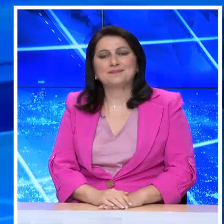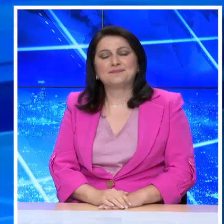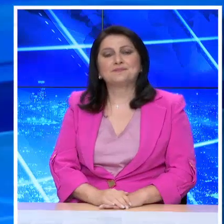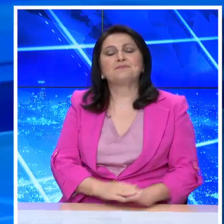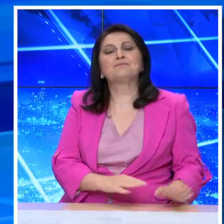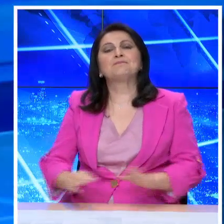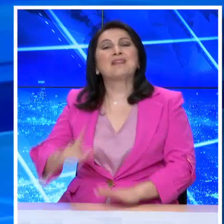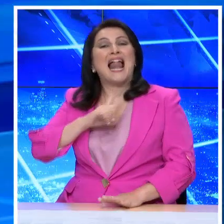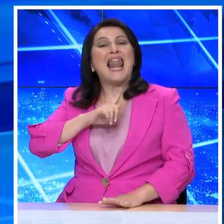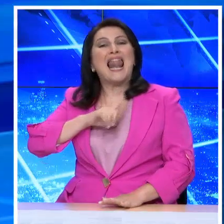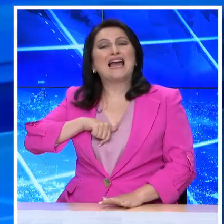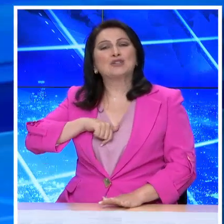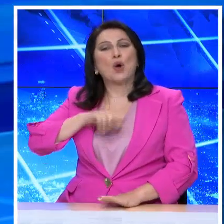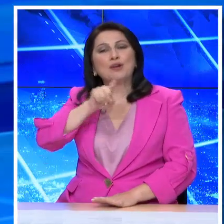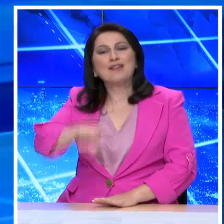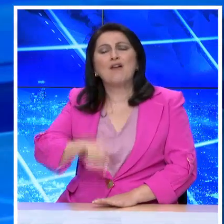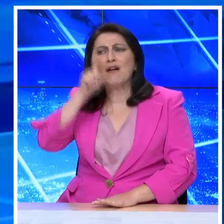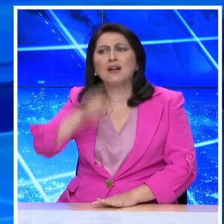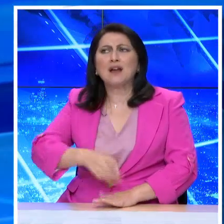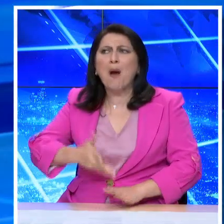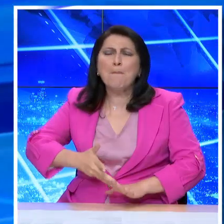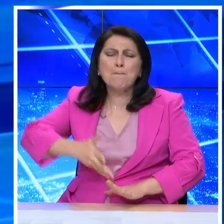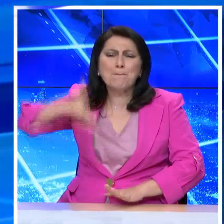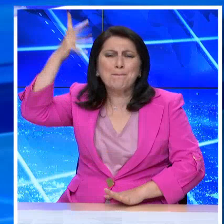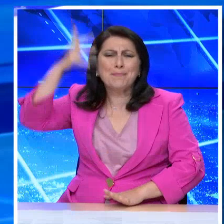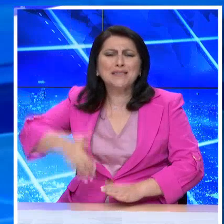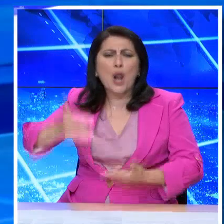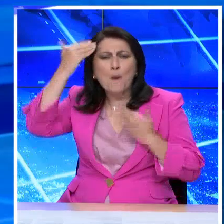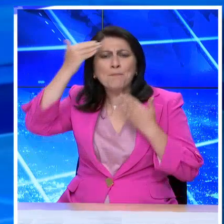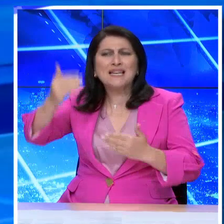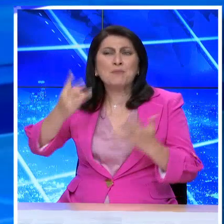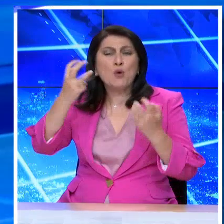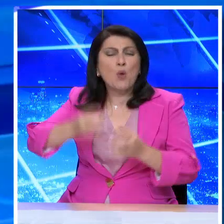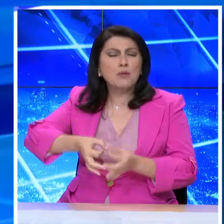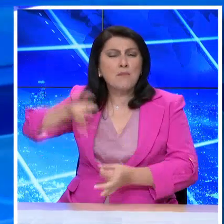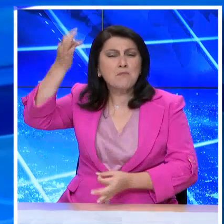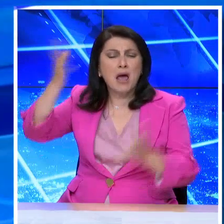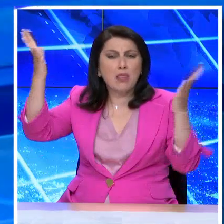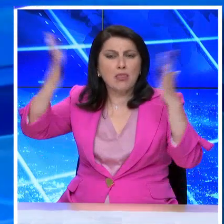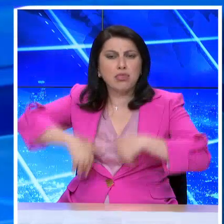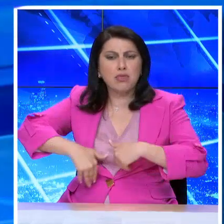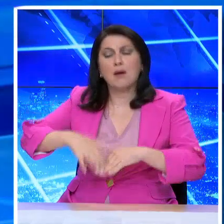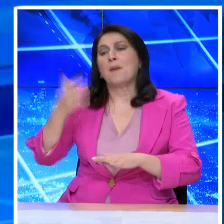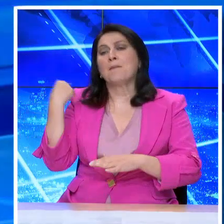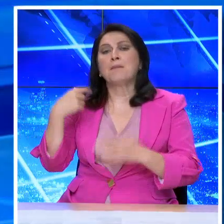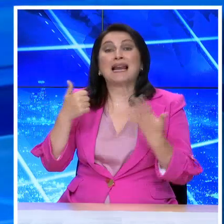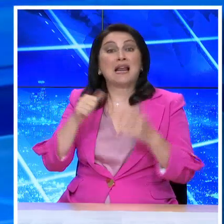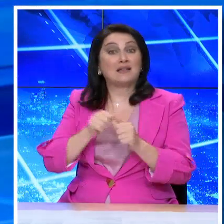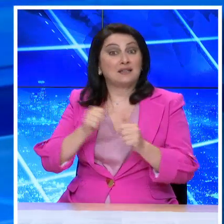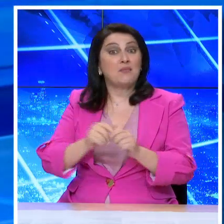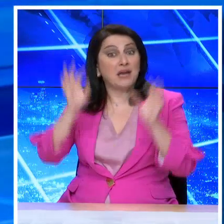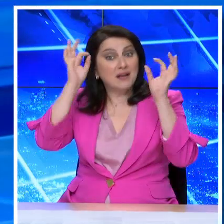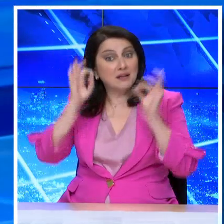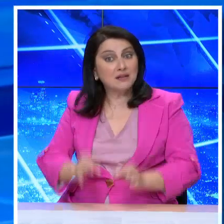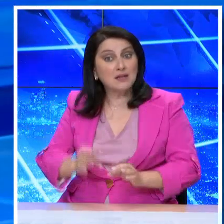Στη Λετωνία, για τη συνέχεια, γκρέμισαν πανύψηλο σοβιετικό μνημείο 80 μέτρων, μία ημέρα μετά την συμπλήρωση των 6 μηνών από την ρωσική